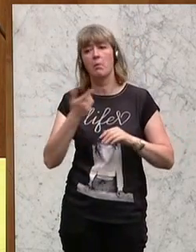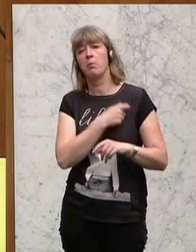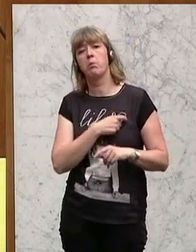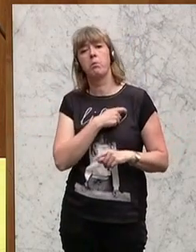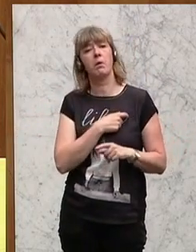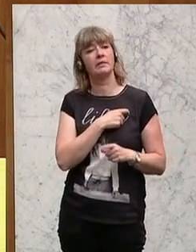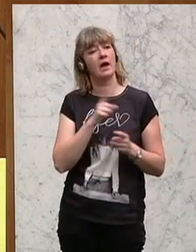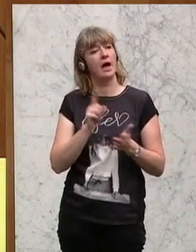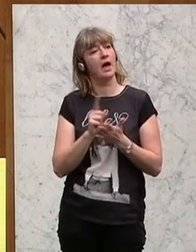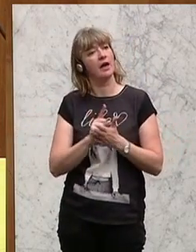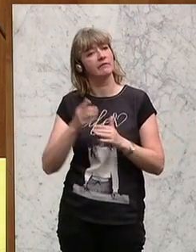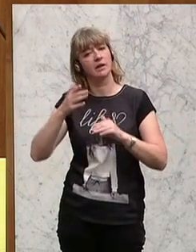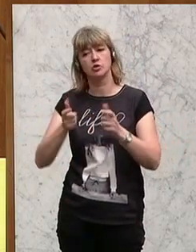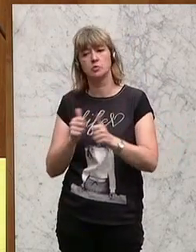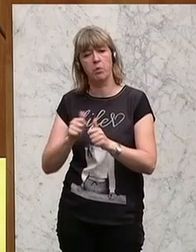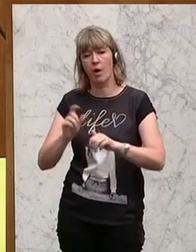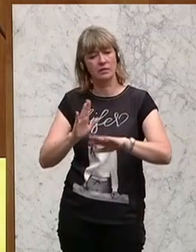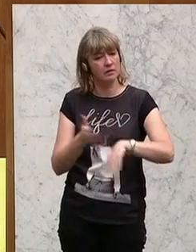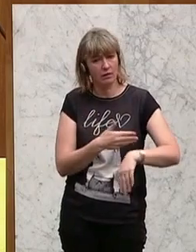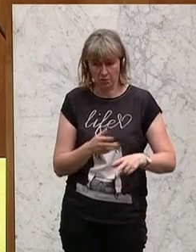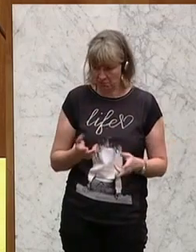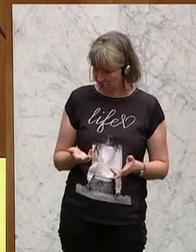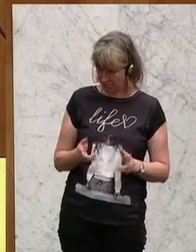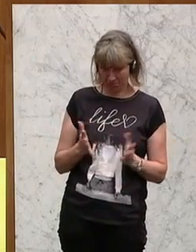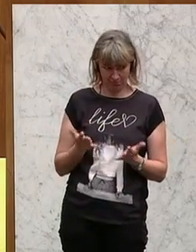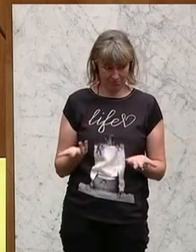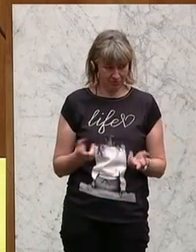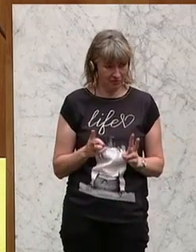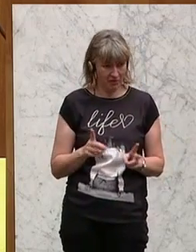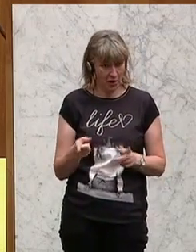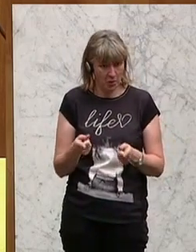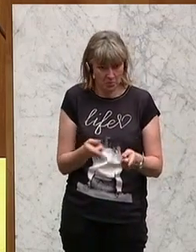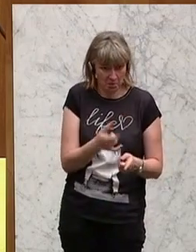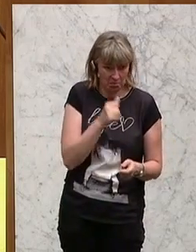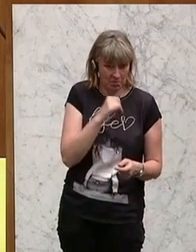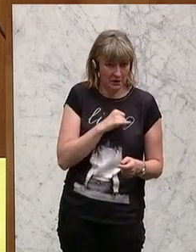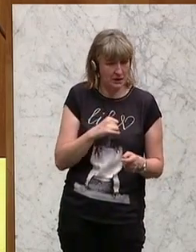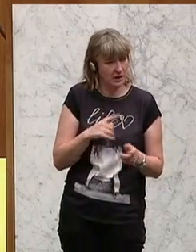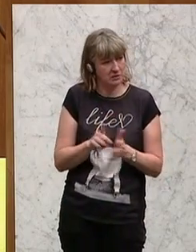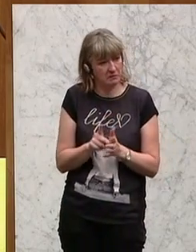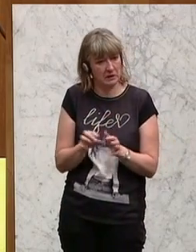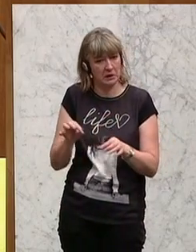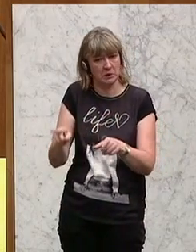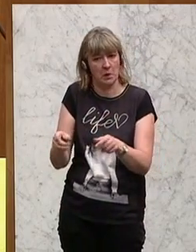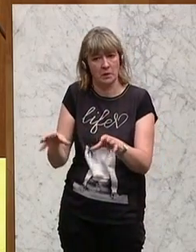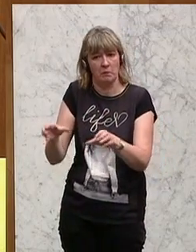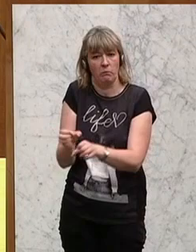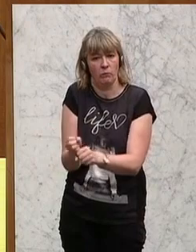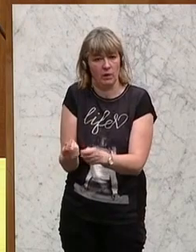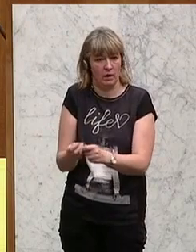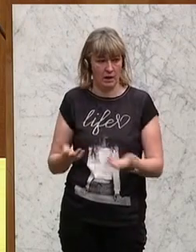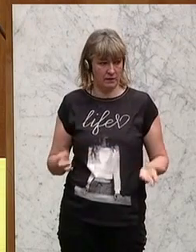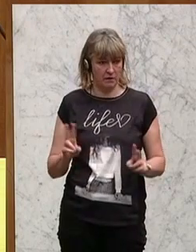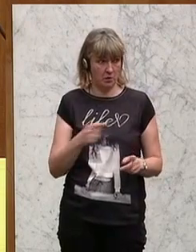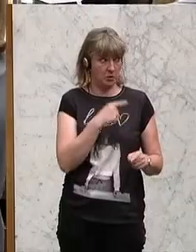des Sportes. Warum sollten Sie Interesse haben, dort die Schrauben enger zu drehen? Sind doch die meisten Sportorganisationen mit